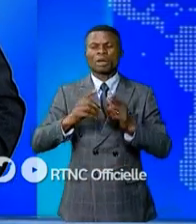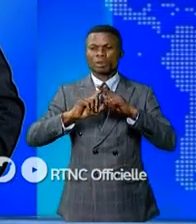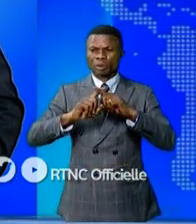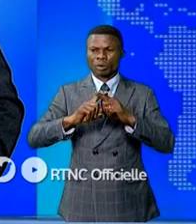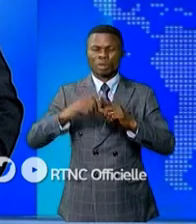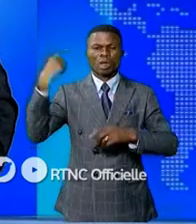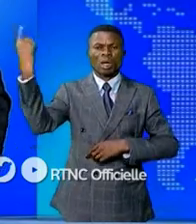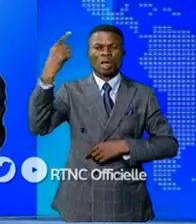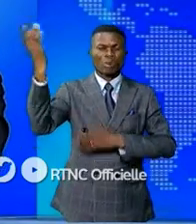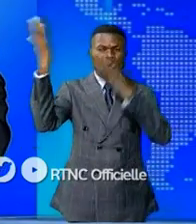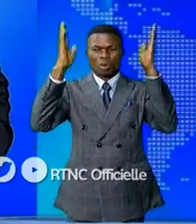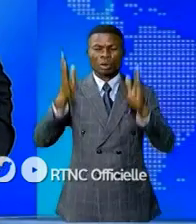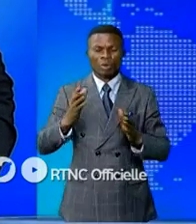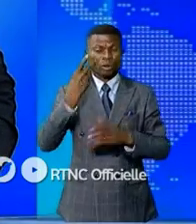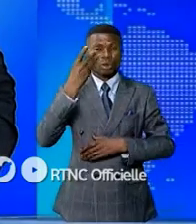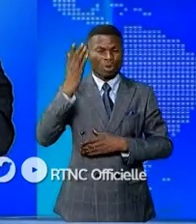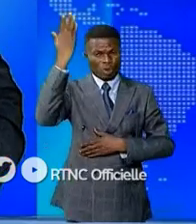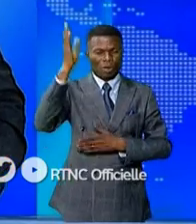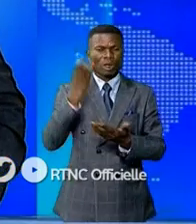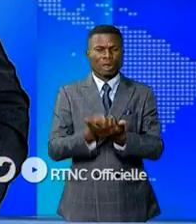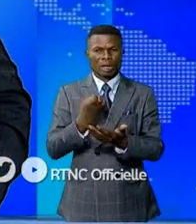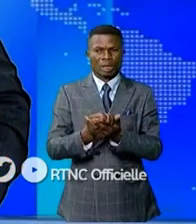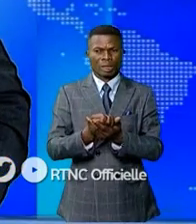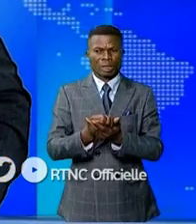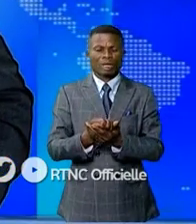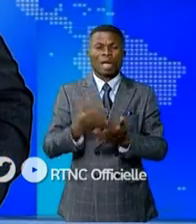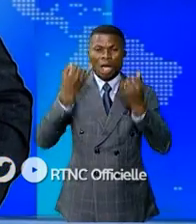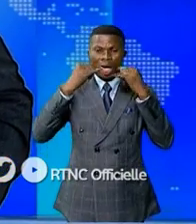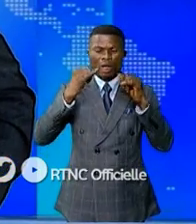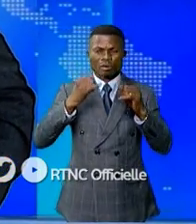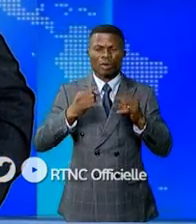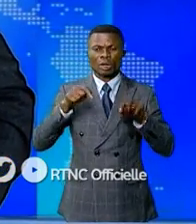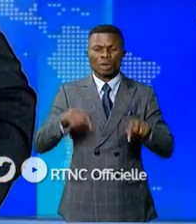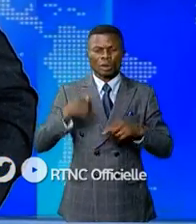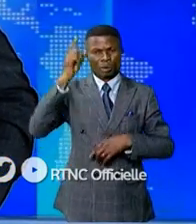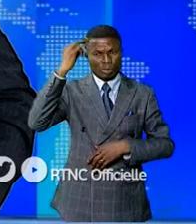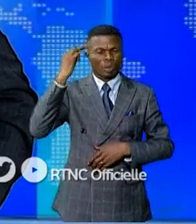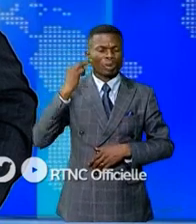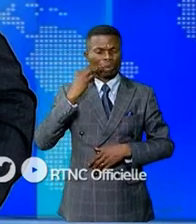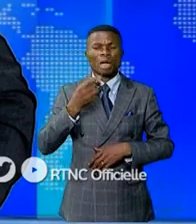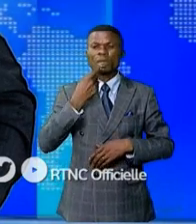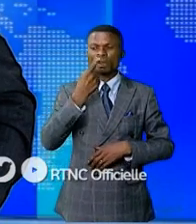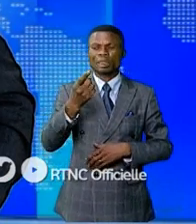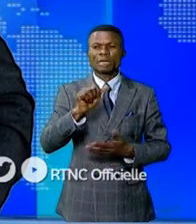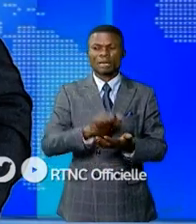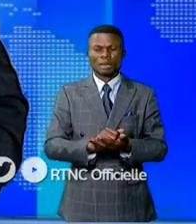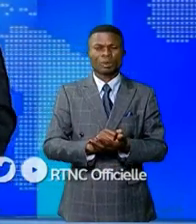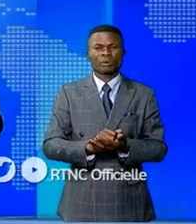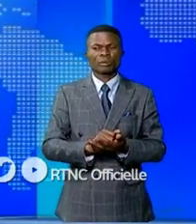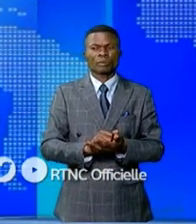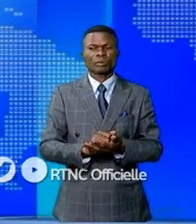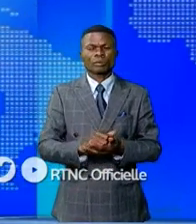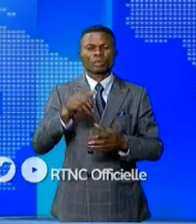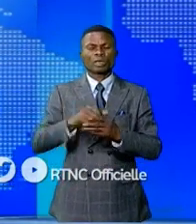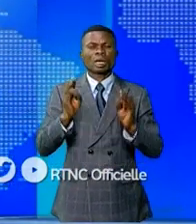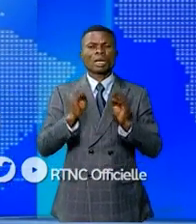monde des affaires sur les perspectives économiques. La nouvelle a été annoncée aujourd'hui au Premier ministre Sylvain Ilunga Ilunkamba au cours